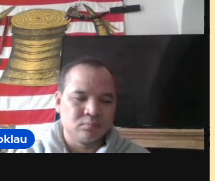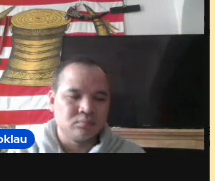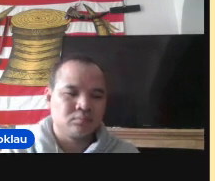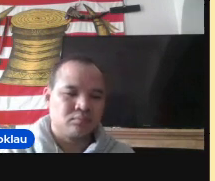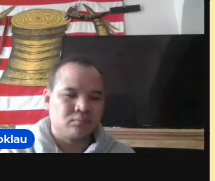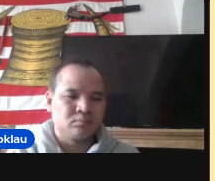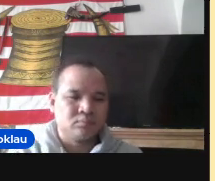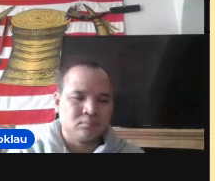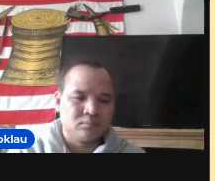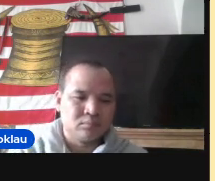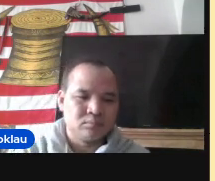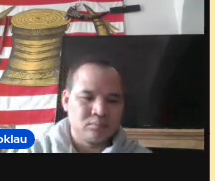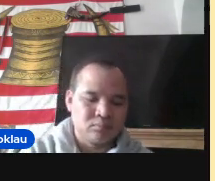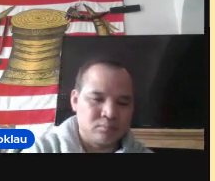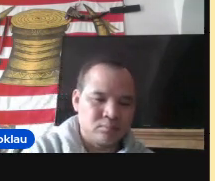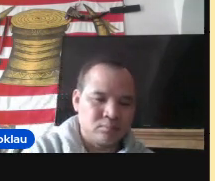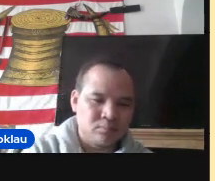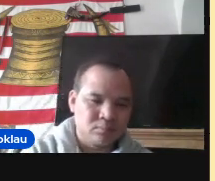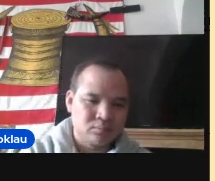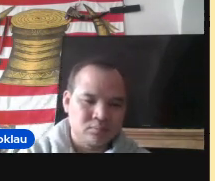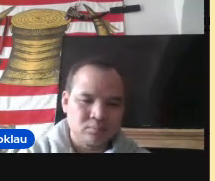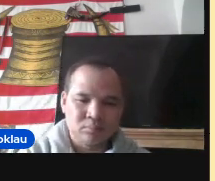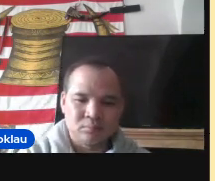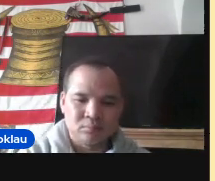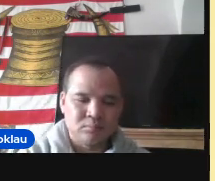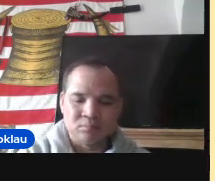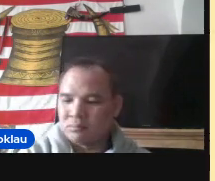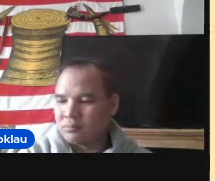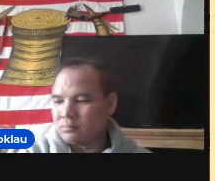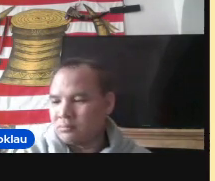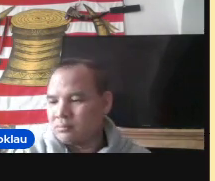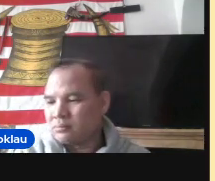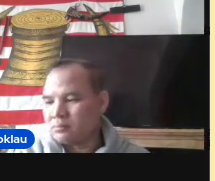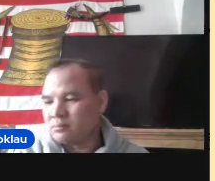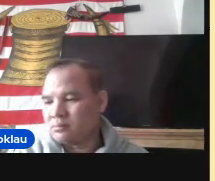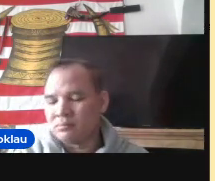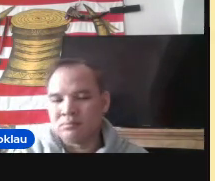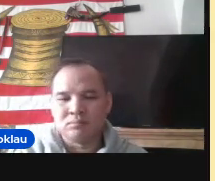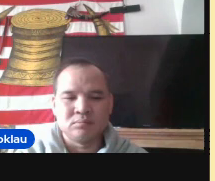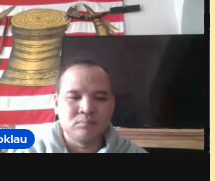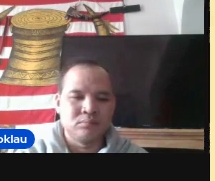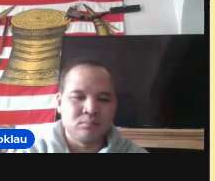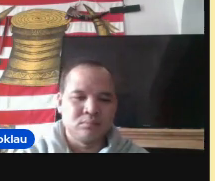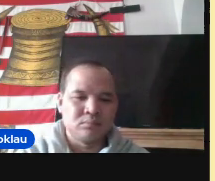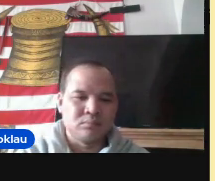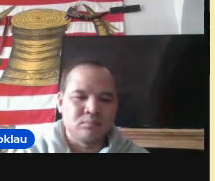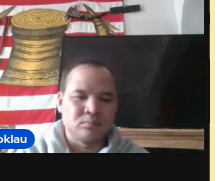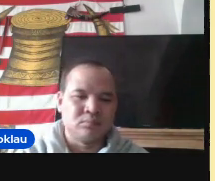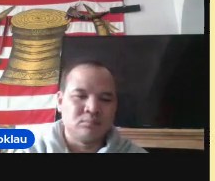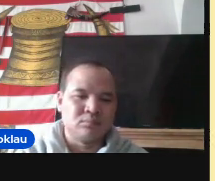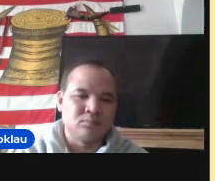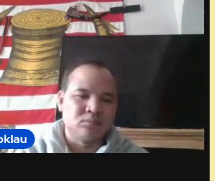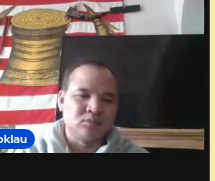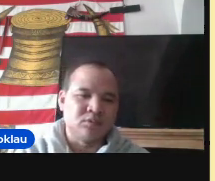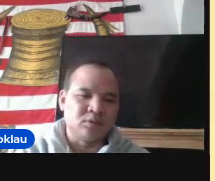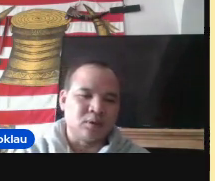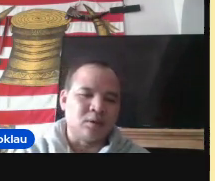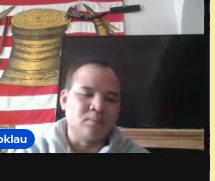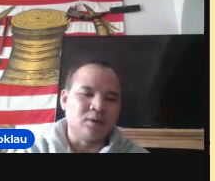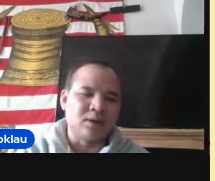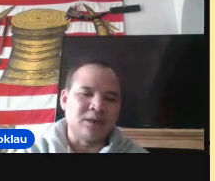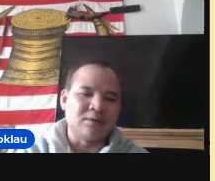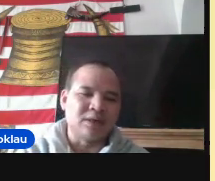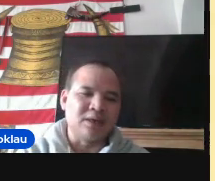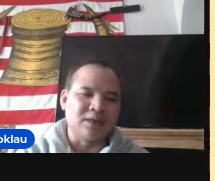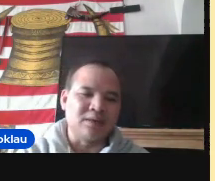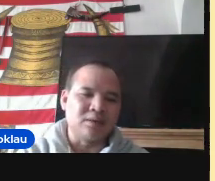ำลังทำทุกอย่างเพื่อที่จะแย่งชิงอำนาจการปกครองในการบริหารเมืองมา ค ่ ะ ตรงนี้ครับ คอมม